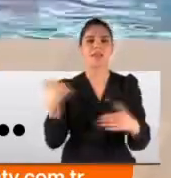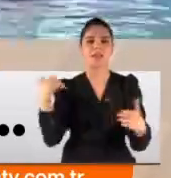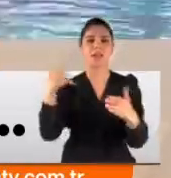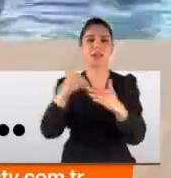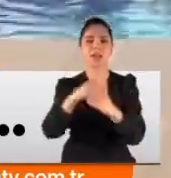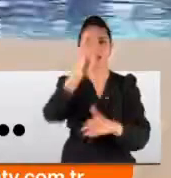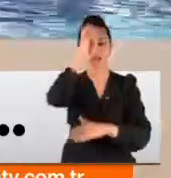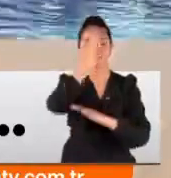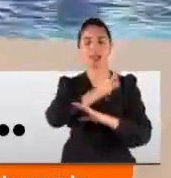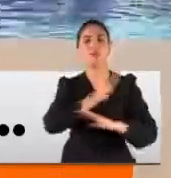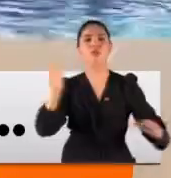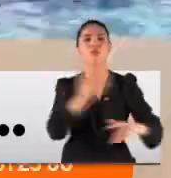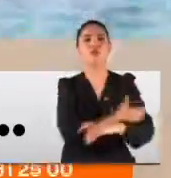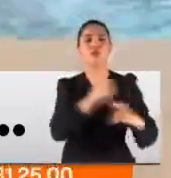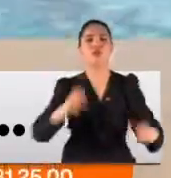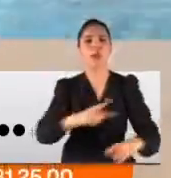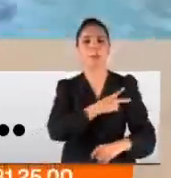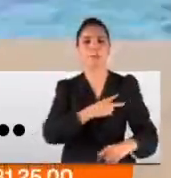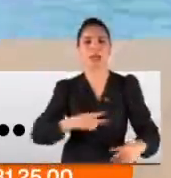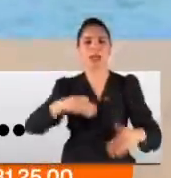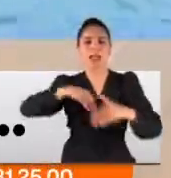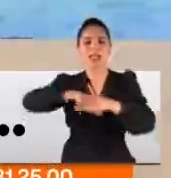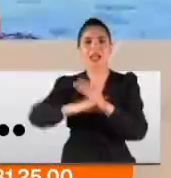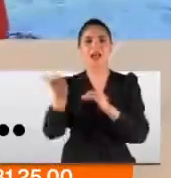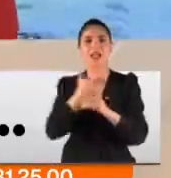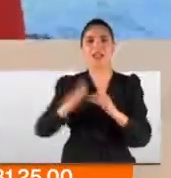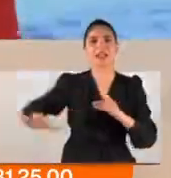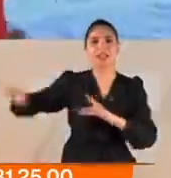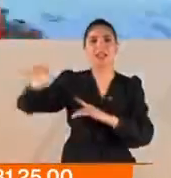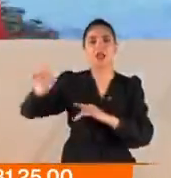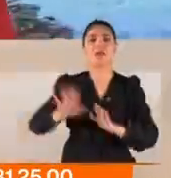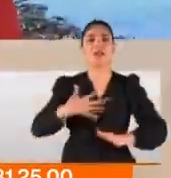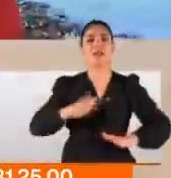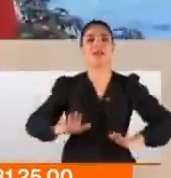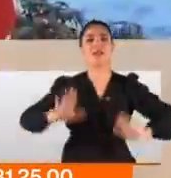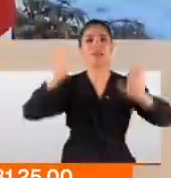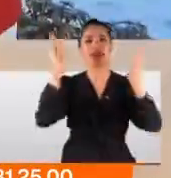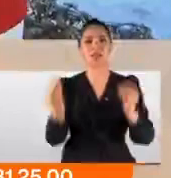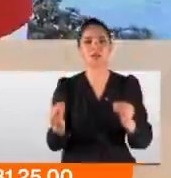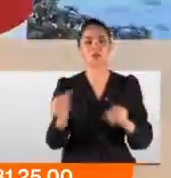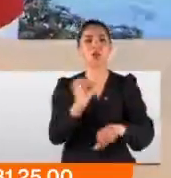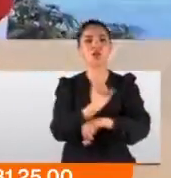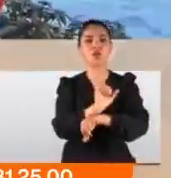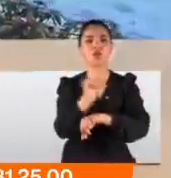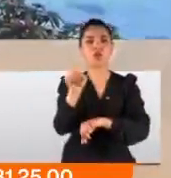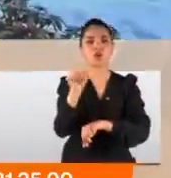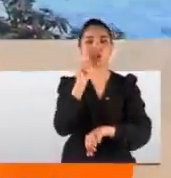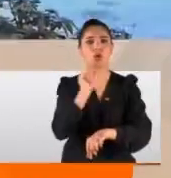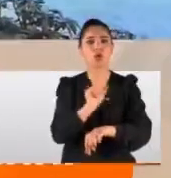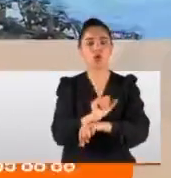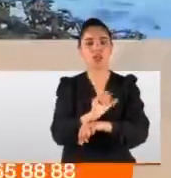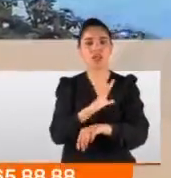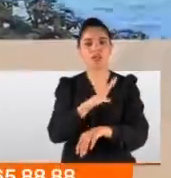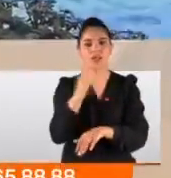artık İstanbul Büyükşehir Belediyesi'nde gizlenen darbeciler teslim oldu ve tutuklanarak, gözaltına